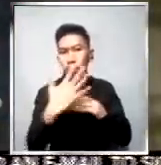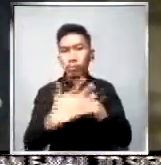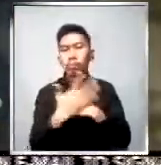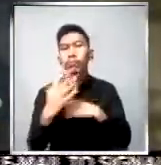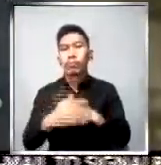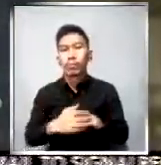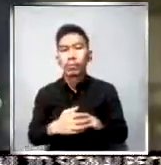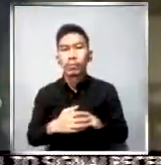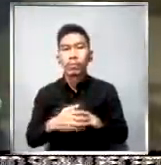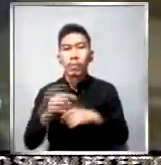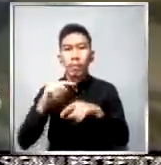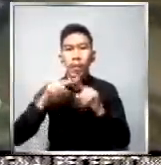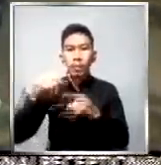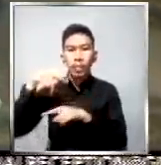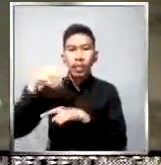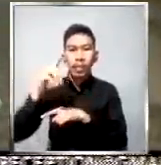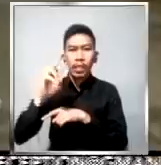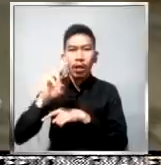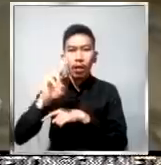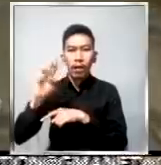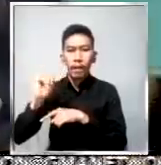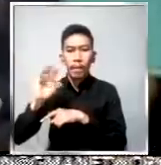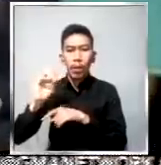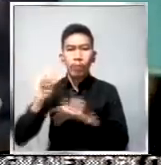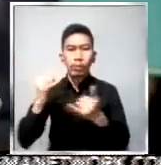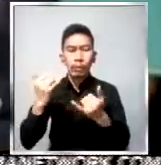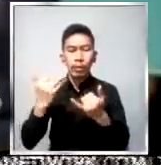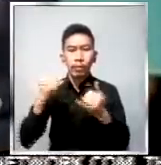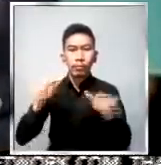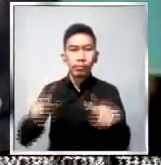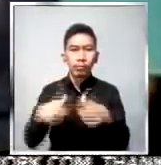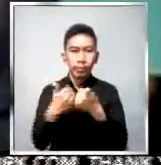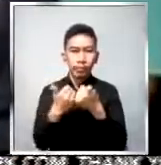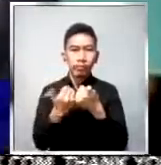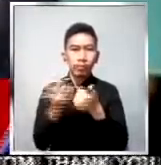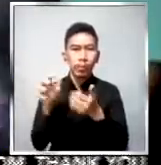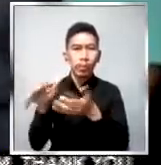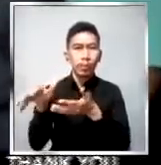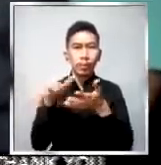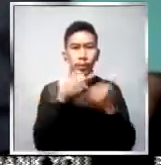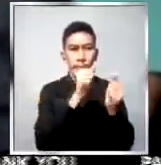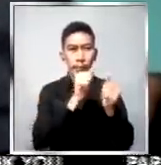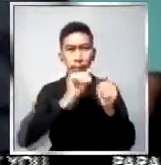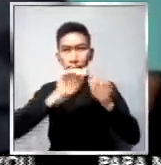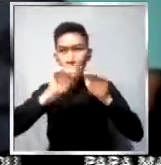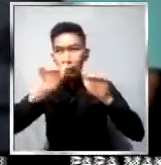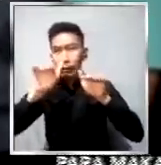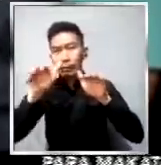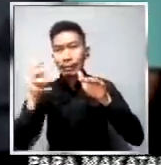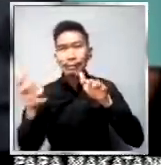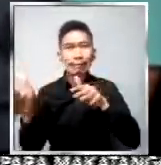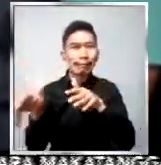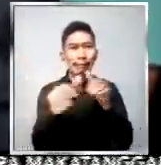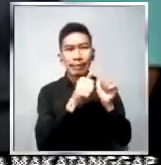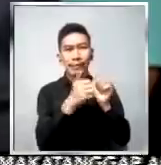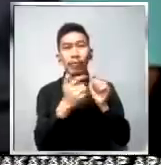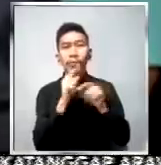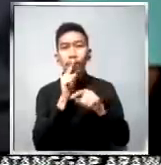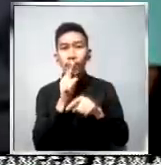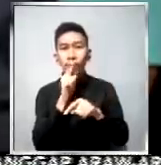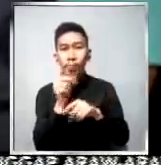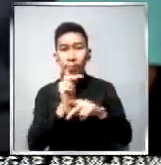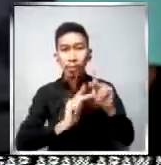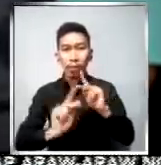sa kanila ngayon ang pagpapalikas sa gitna ng pandemya. Yung mga tao talaga natatakot din na mag-evacuate.